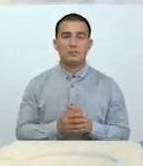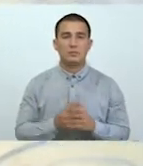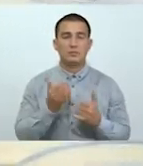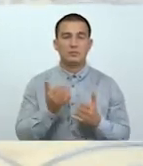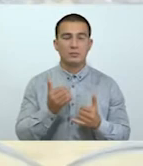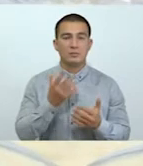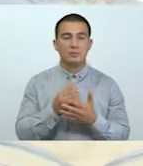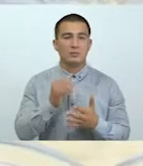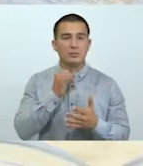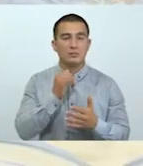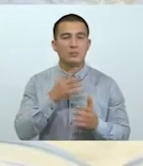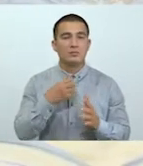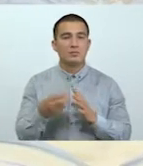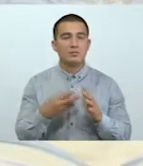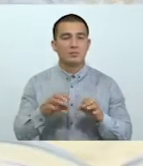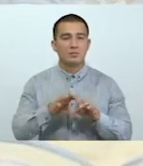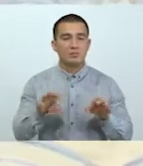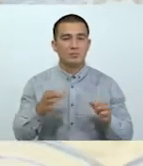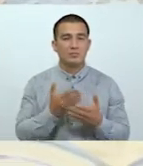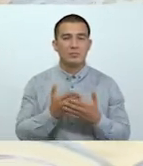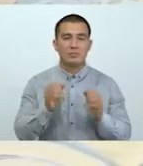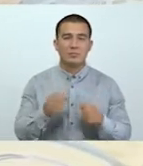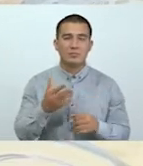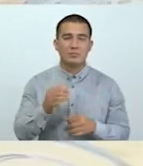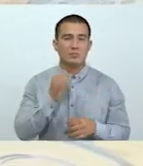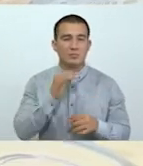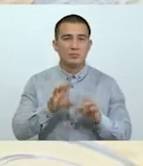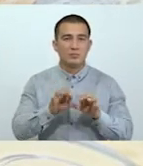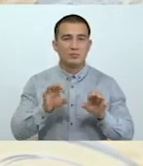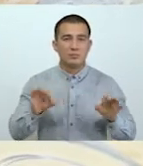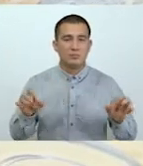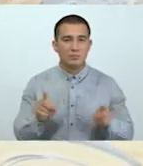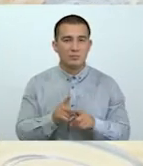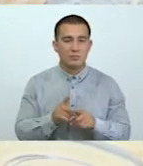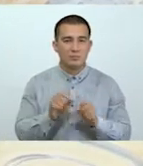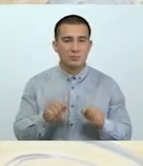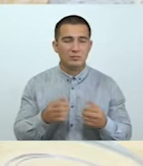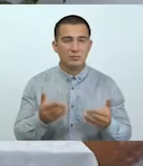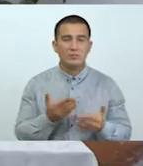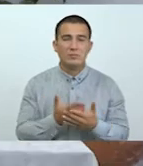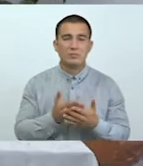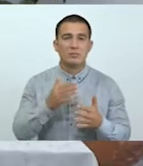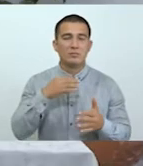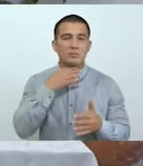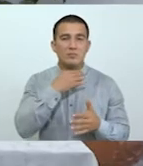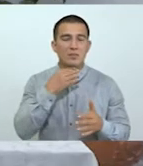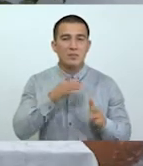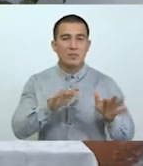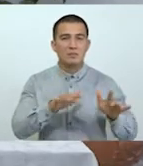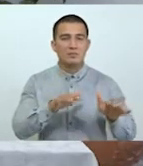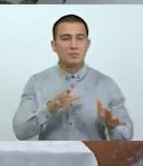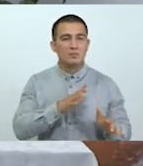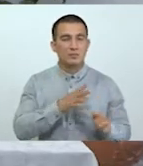endi dudlangan kalbasa xohishga ko'ra sosiskadan foydalansanglar bo'ladi, qaynatilgan go'shtlardan foydalansanglar